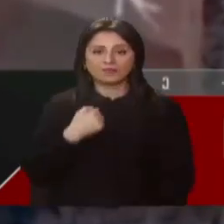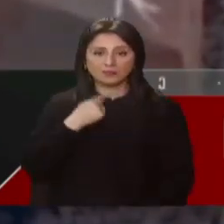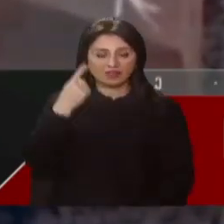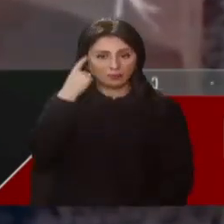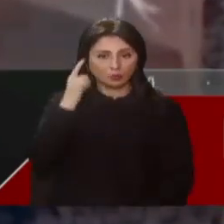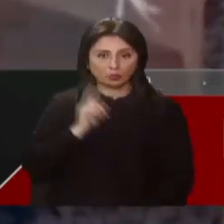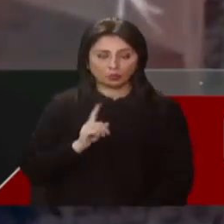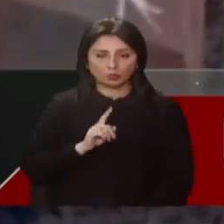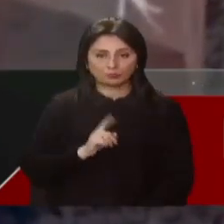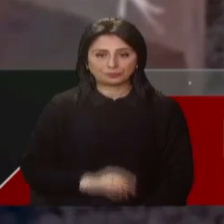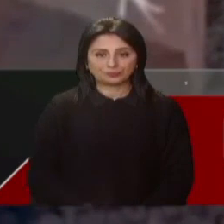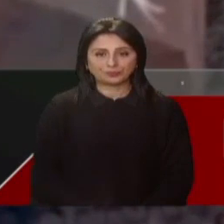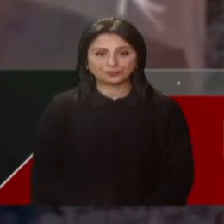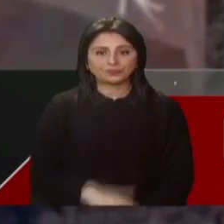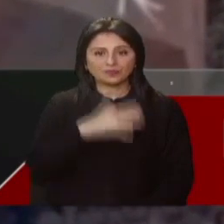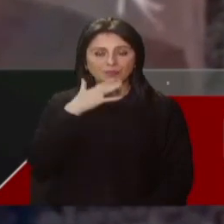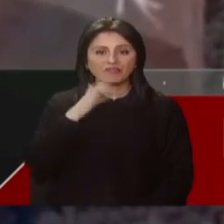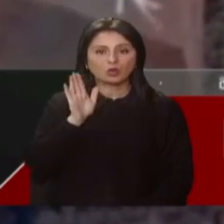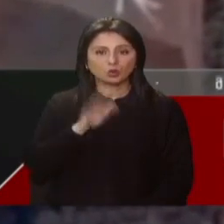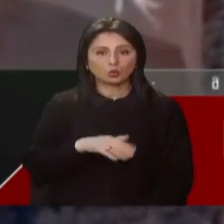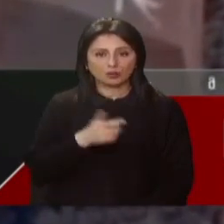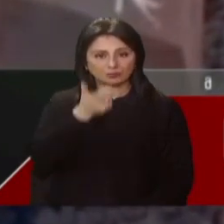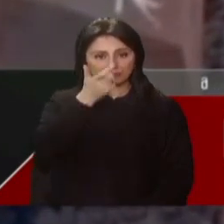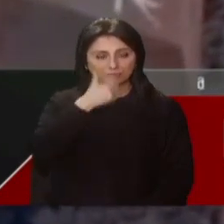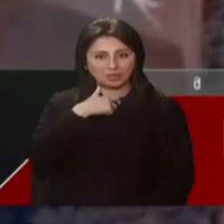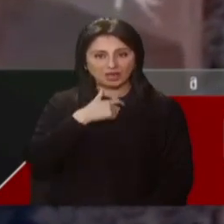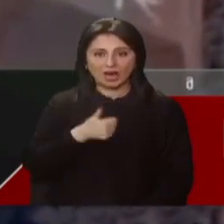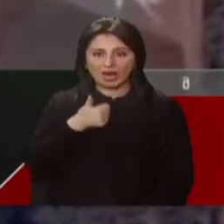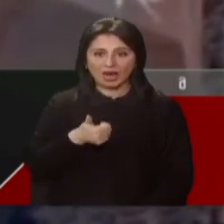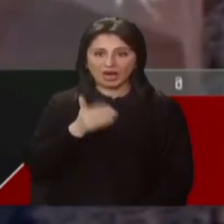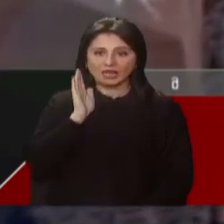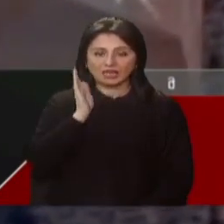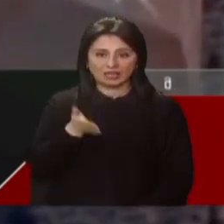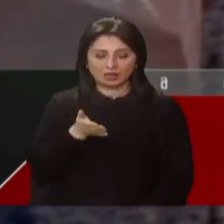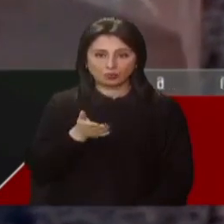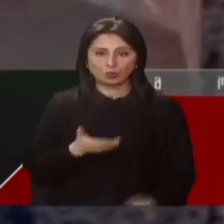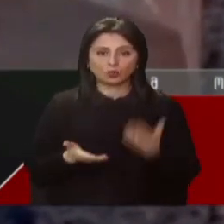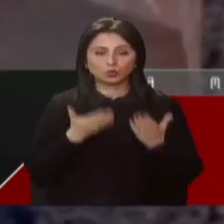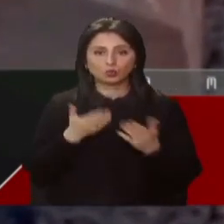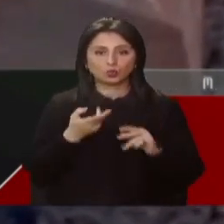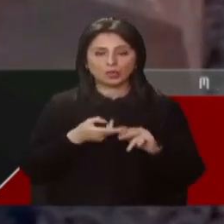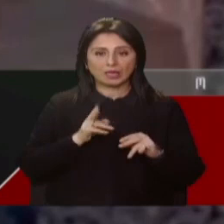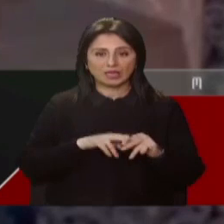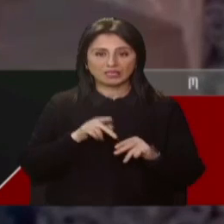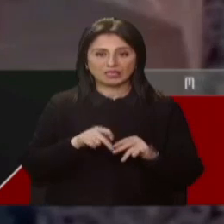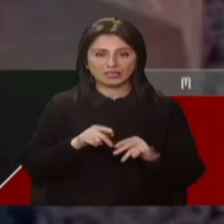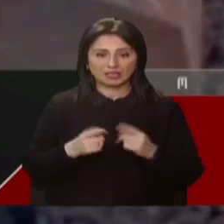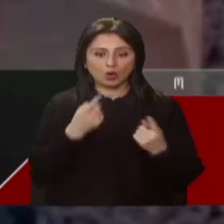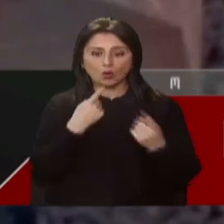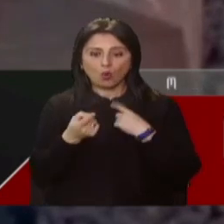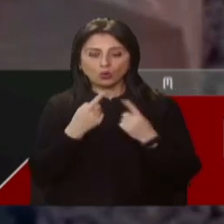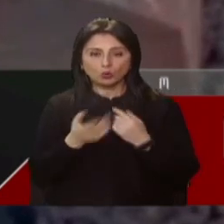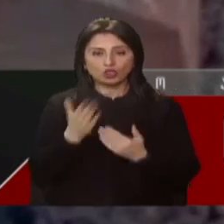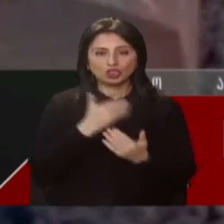ვფიქრობ, რომ ბევრად უფრო კორექტული და კარგი იქნებოდა, თუ ეს მოხდებოდა